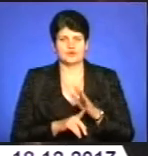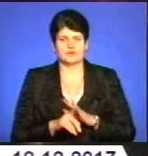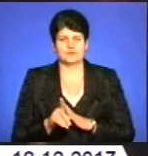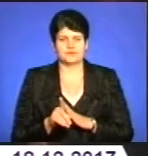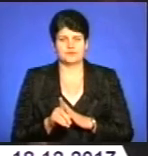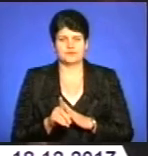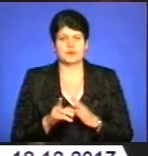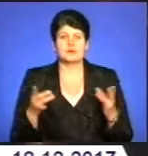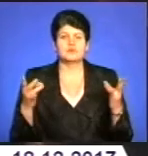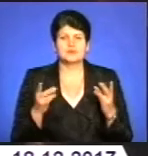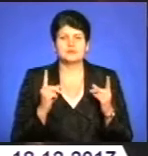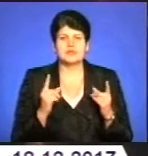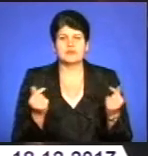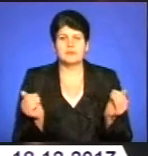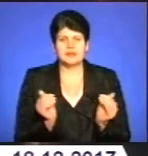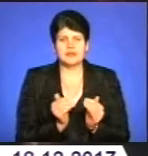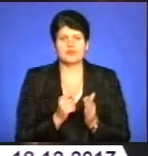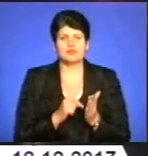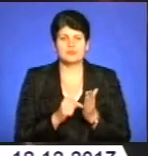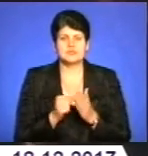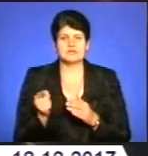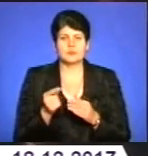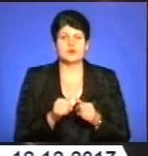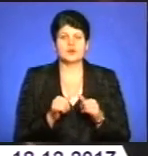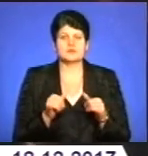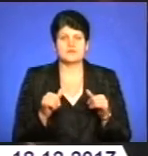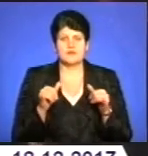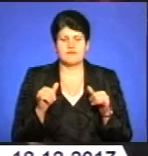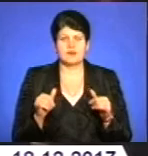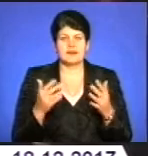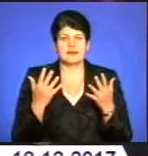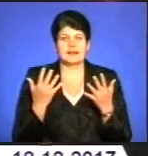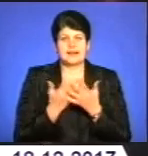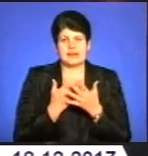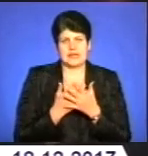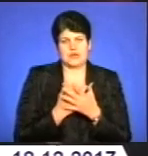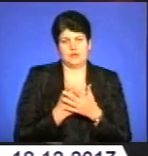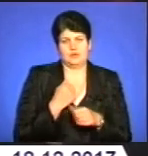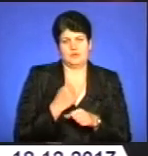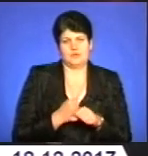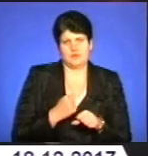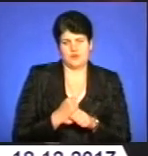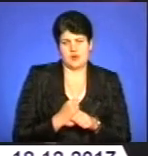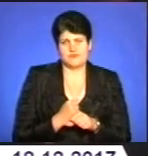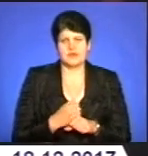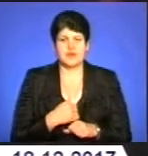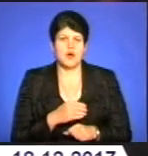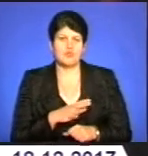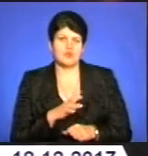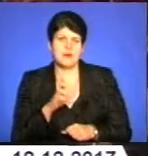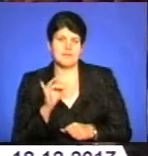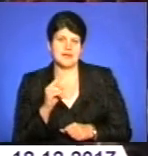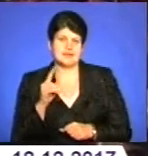навіть в такому невеликому місті, як Тернопіль, розвивати кінематографію. І я була би за